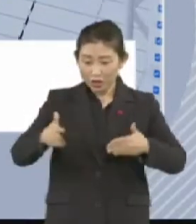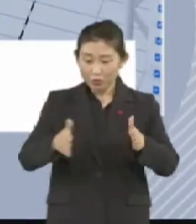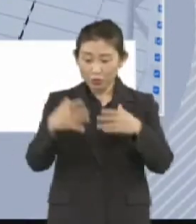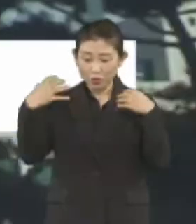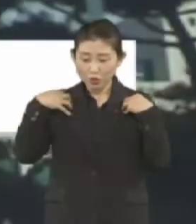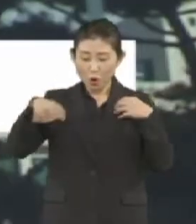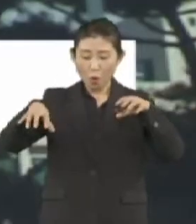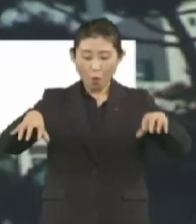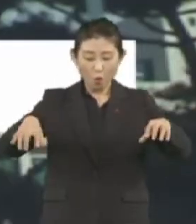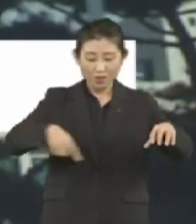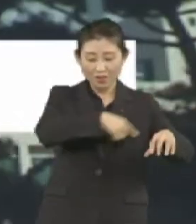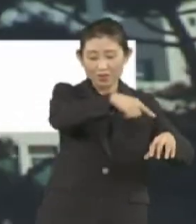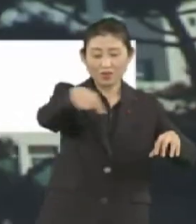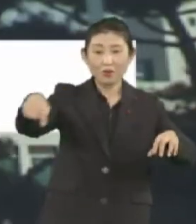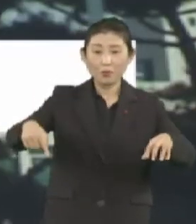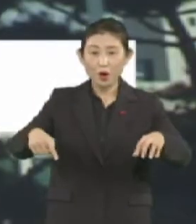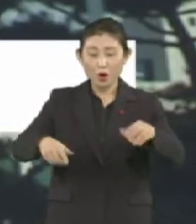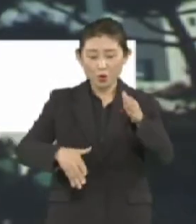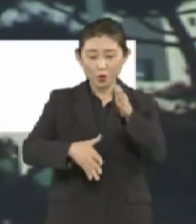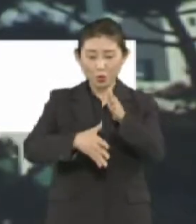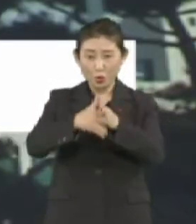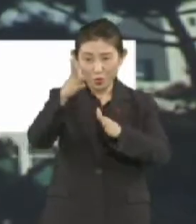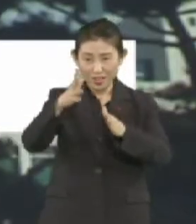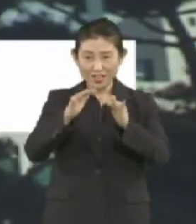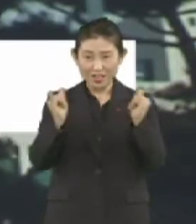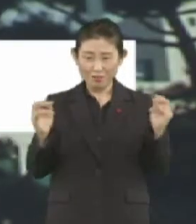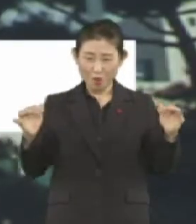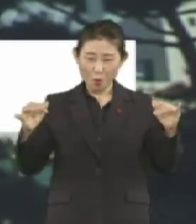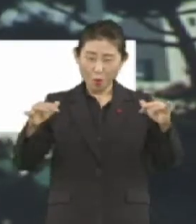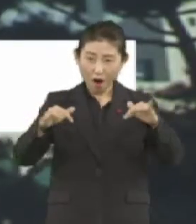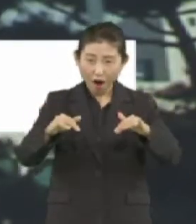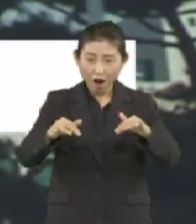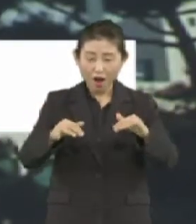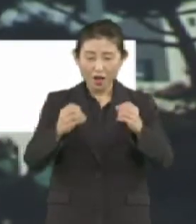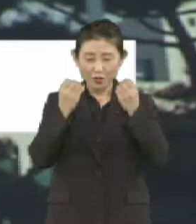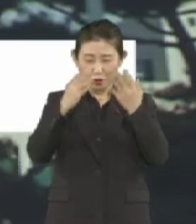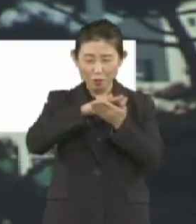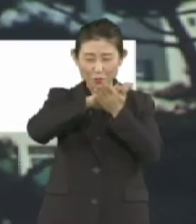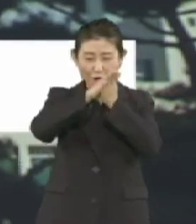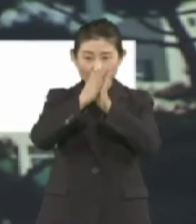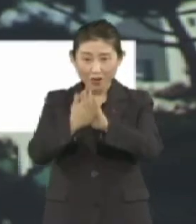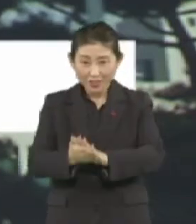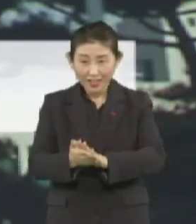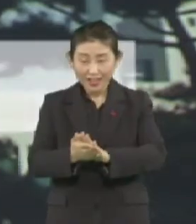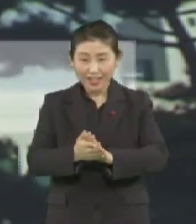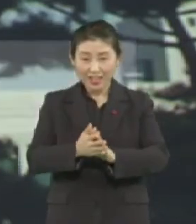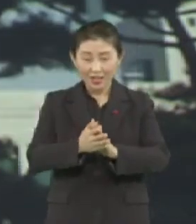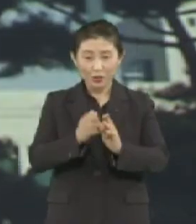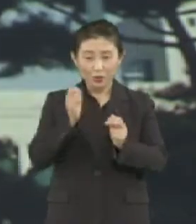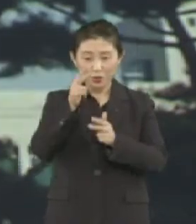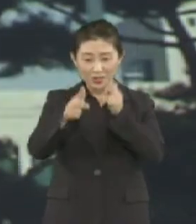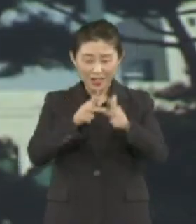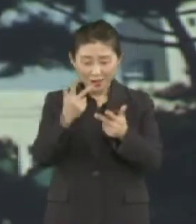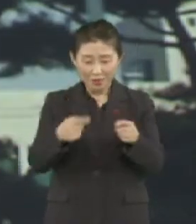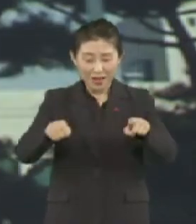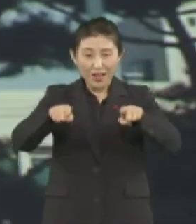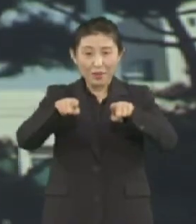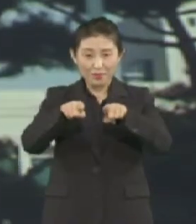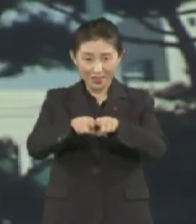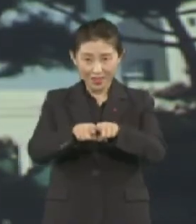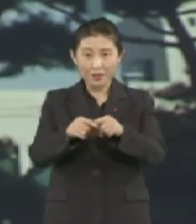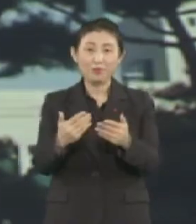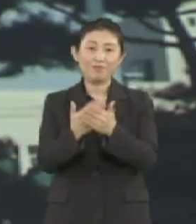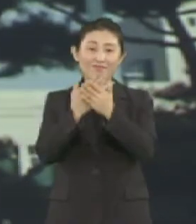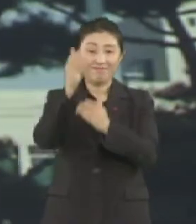일원이 새로운 도심 속 고밀도 공간으로 재탄생하고 이곳에 첨단 산업도 함께 융합할